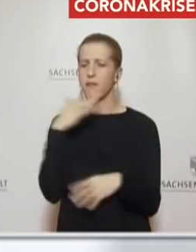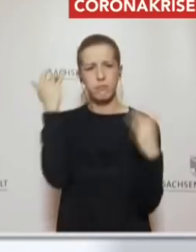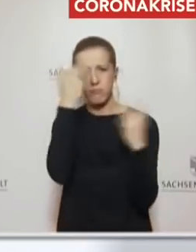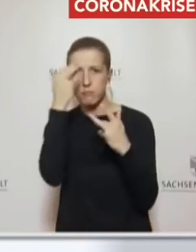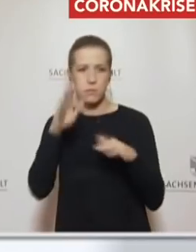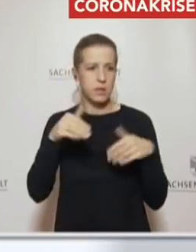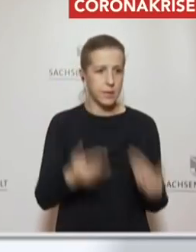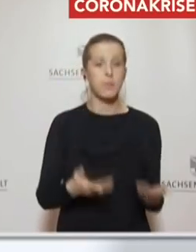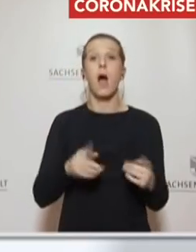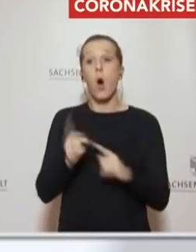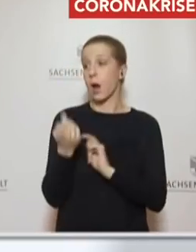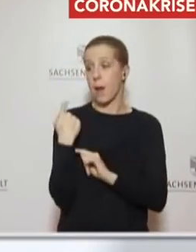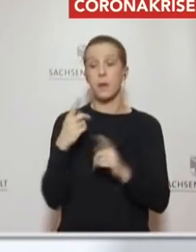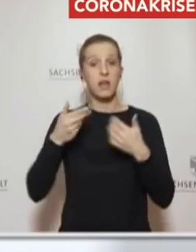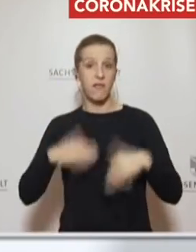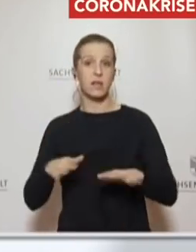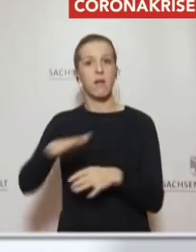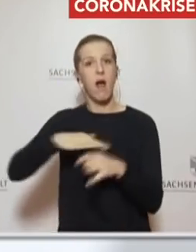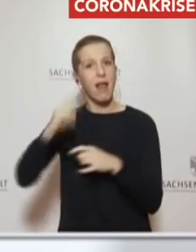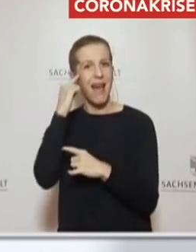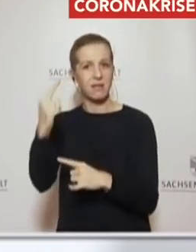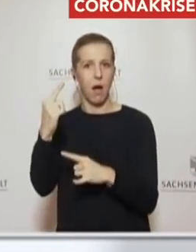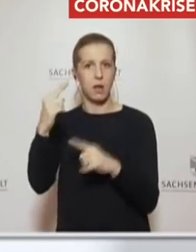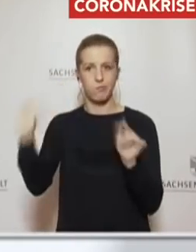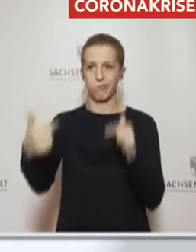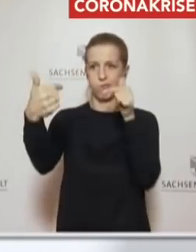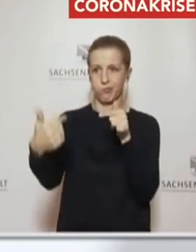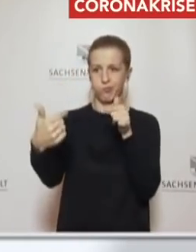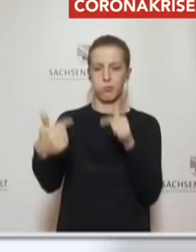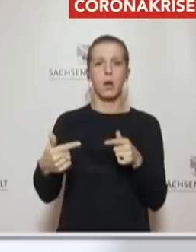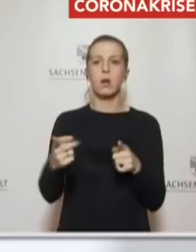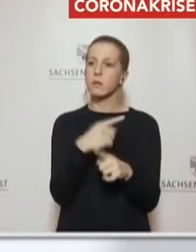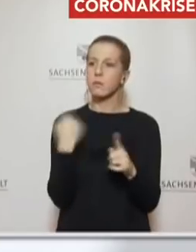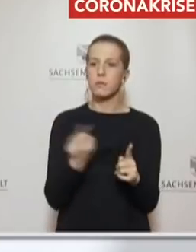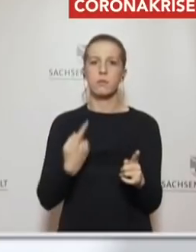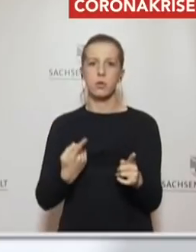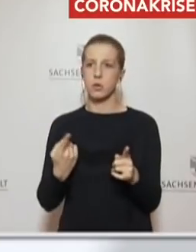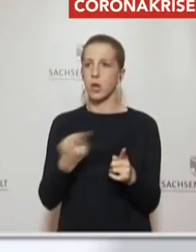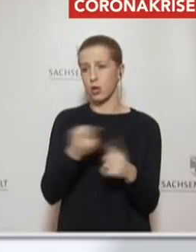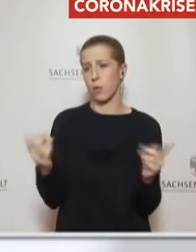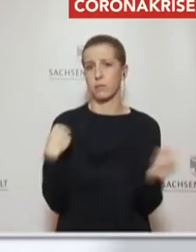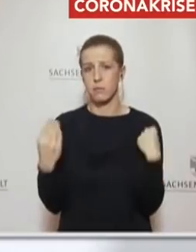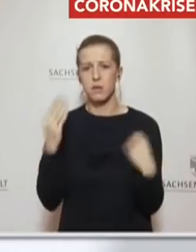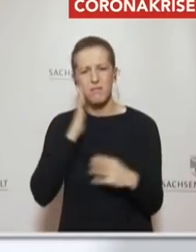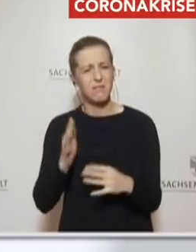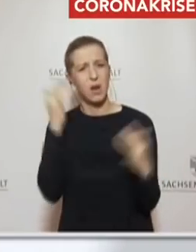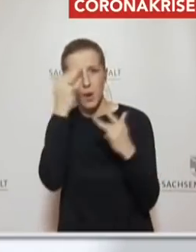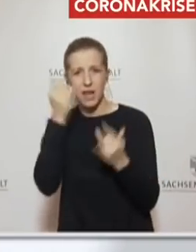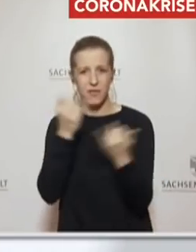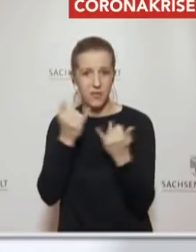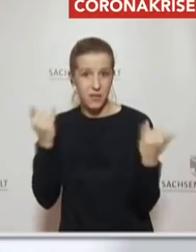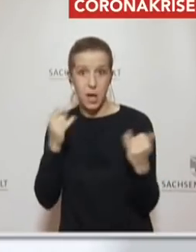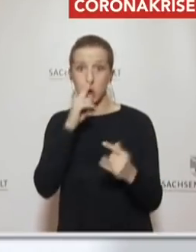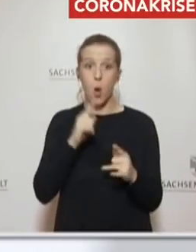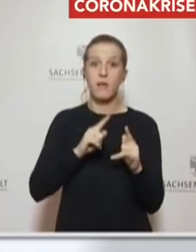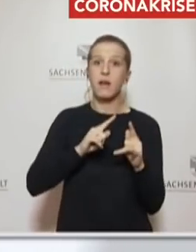eine Landräteschalte, wo wir da noch mal gebeten haben, sich etwas einfallen zu lassen. Hier geht es nicht um die regionale Freischaltung und